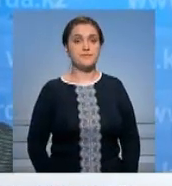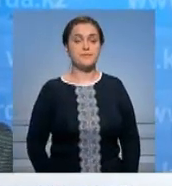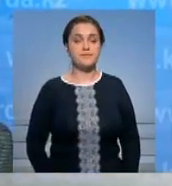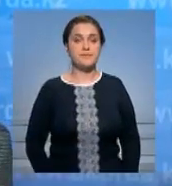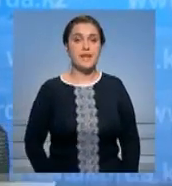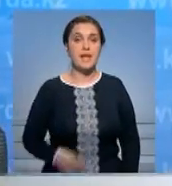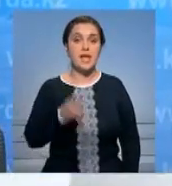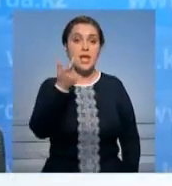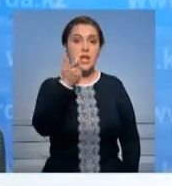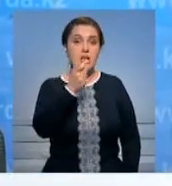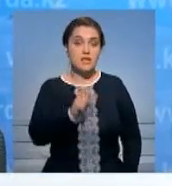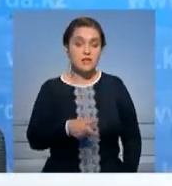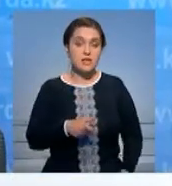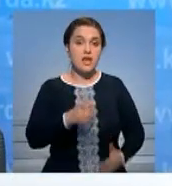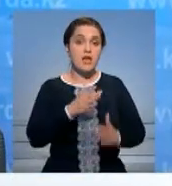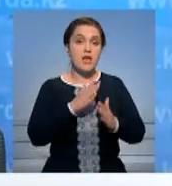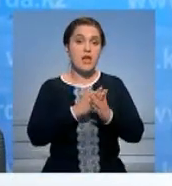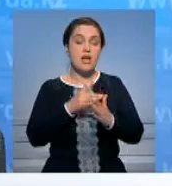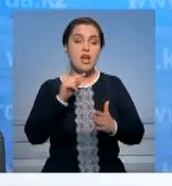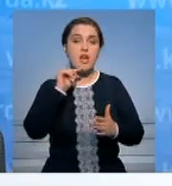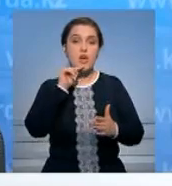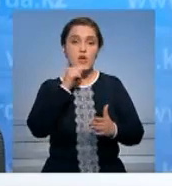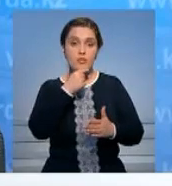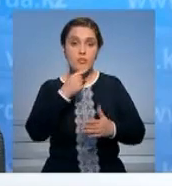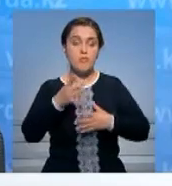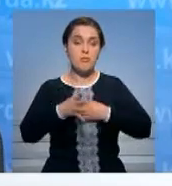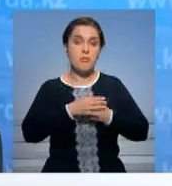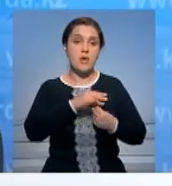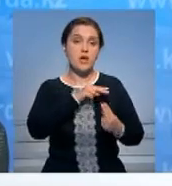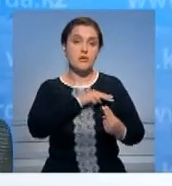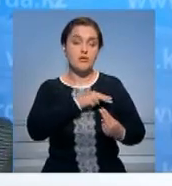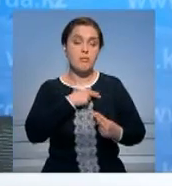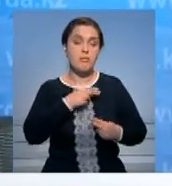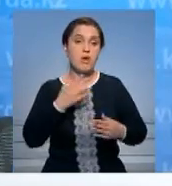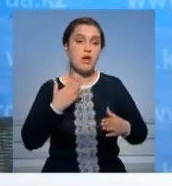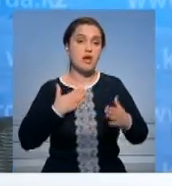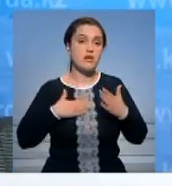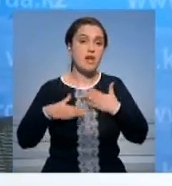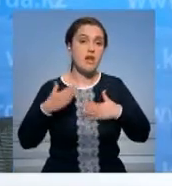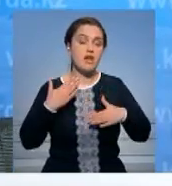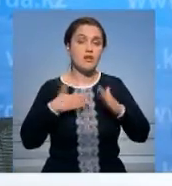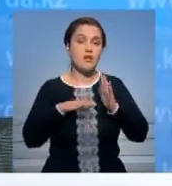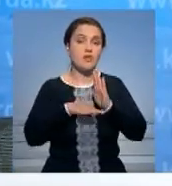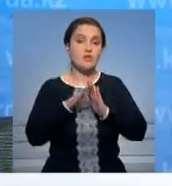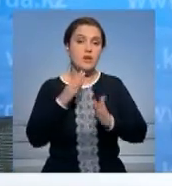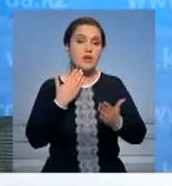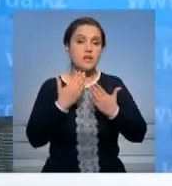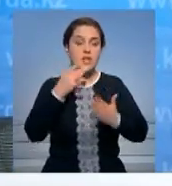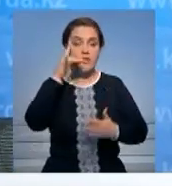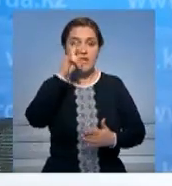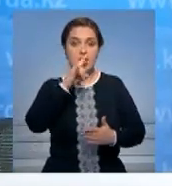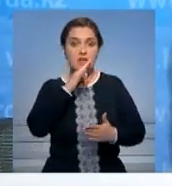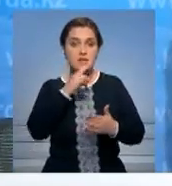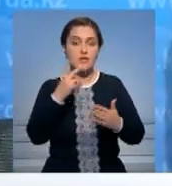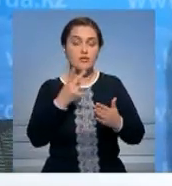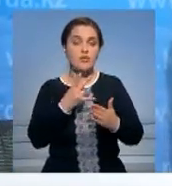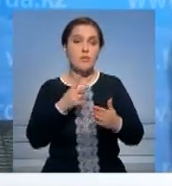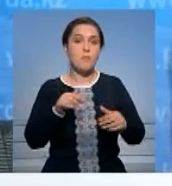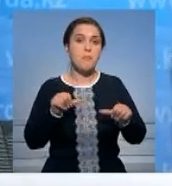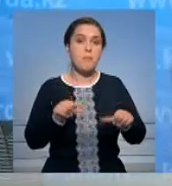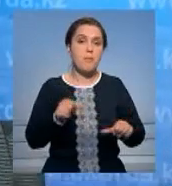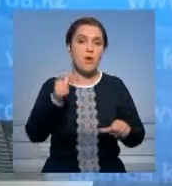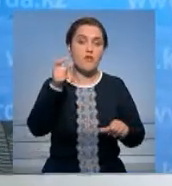Поскольку Италия является членом Организации экономического сотрудничества, мы будем рады налаживать отношения с Казахстаном в области демократии, прав